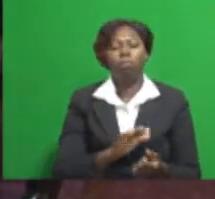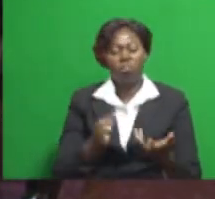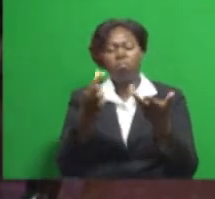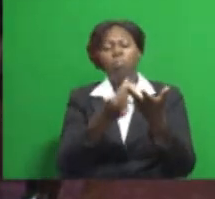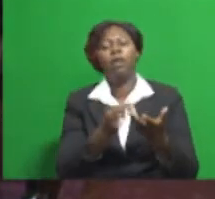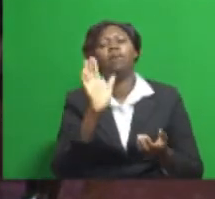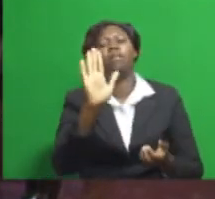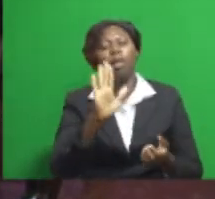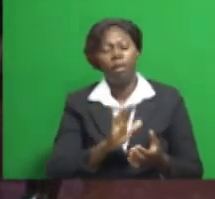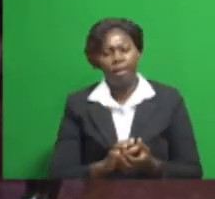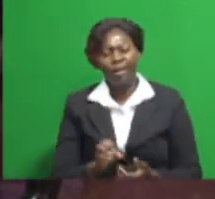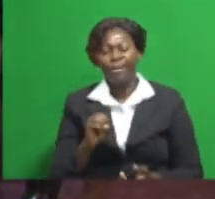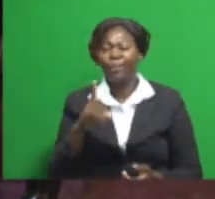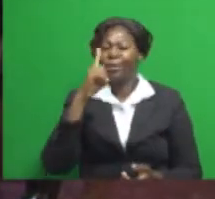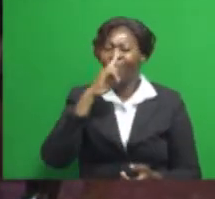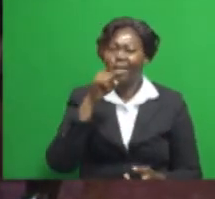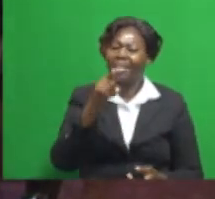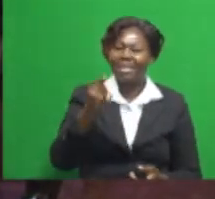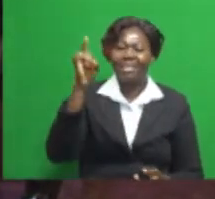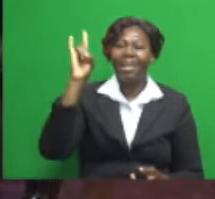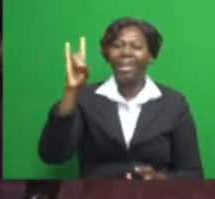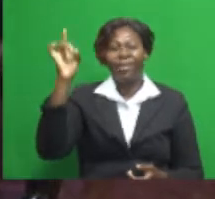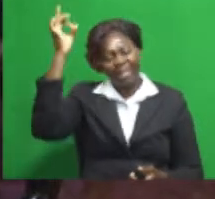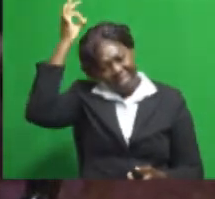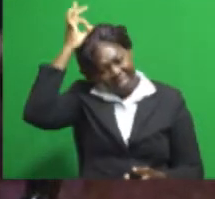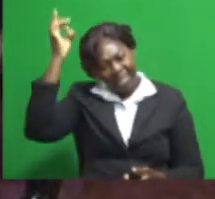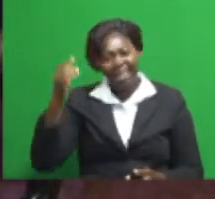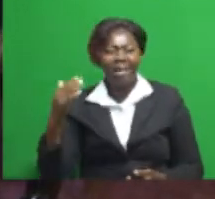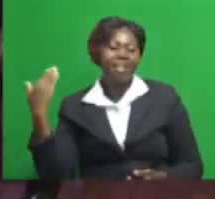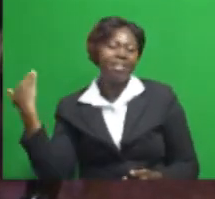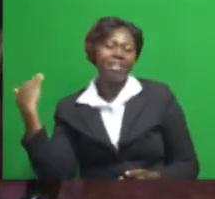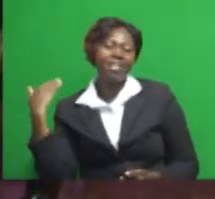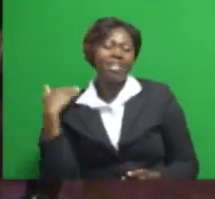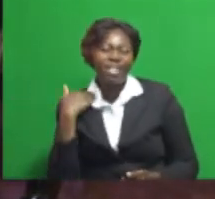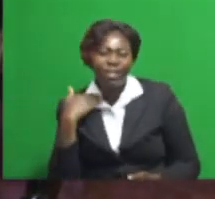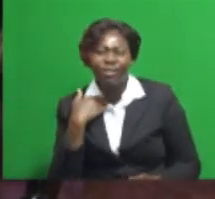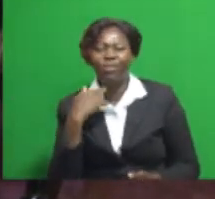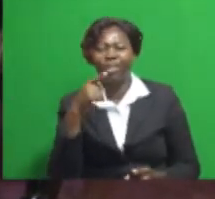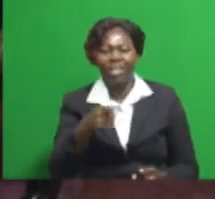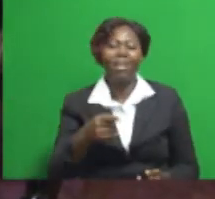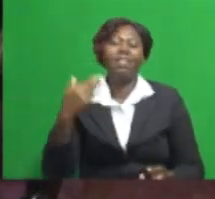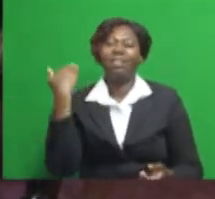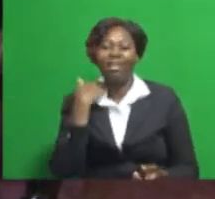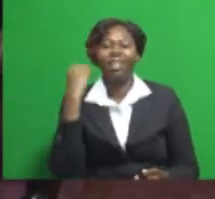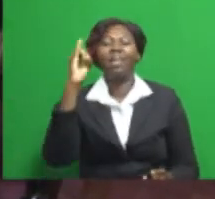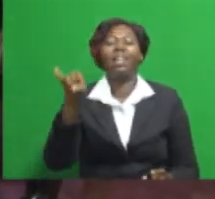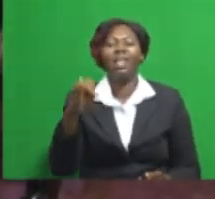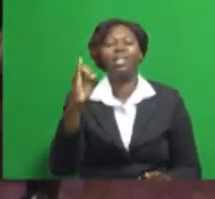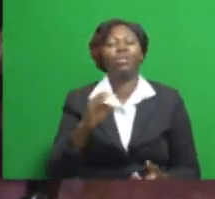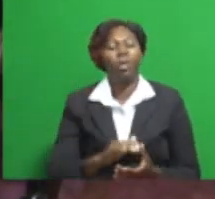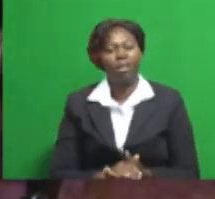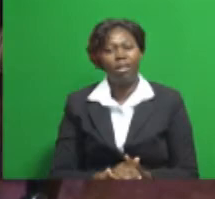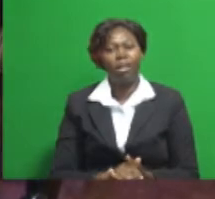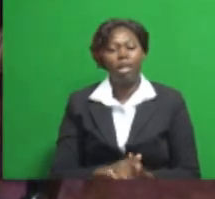adimbura John Musoro. Mm-hmm. Andobva atona kuti zvapadza vanhu. Ndobva ati ndoda kudimbura futi Petro. Wa Peter. Eh. Saka hanzi Petro